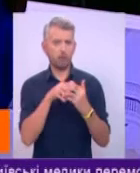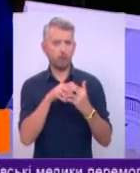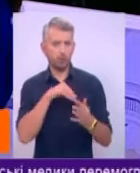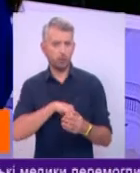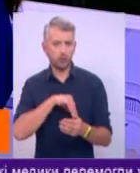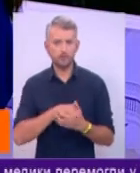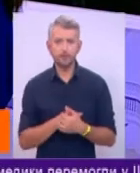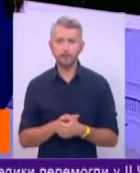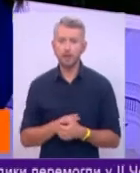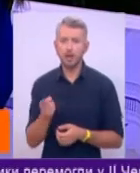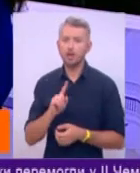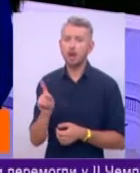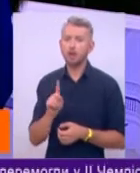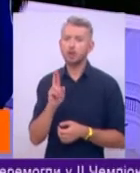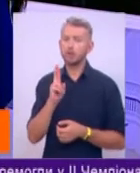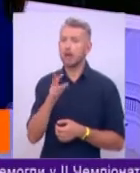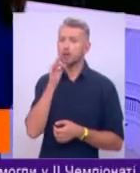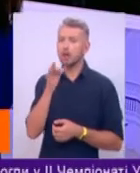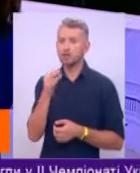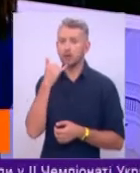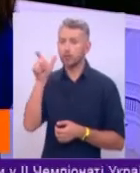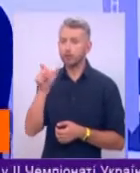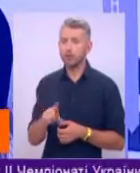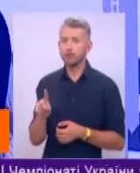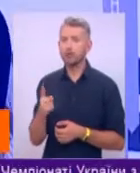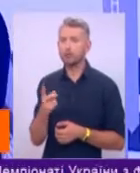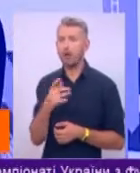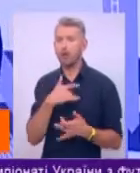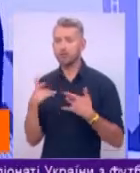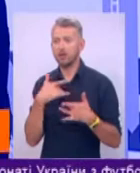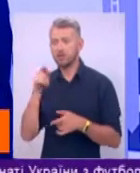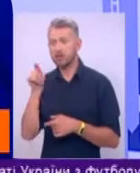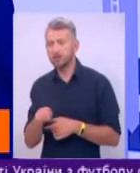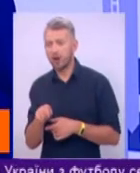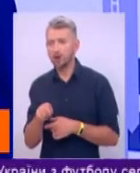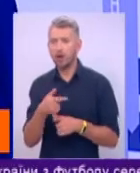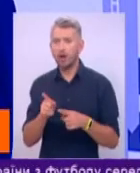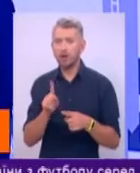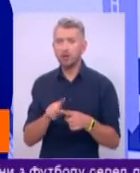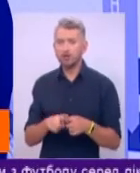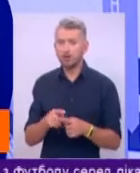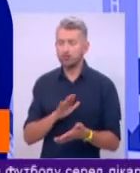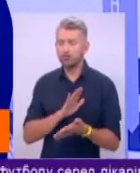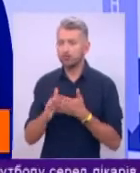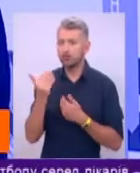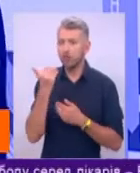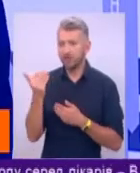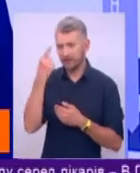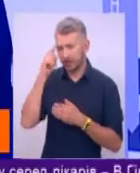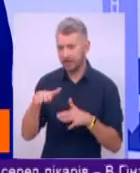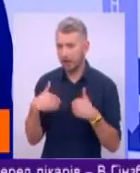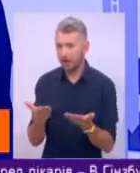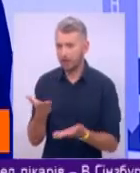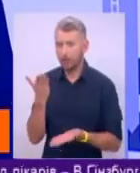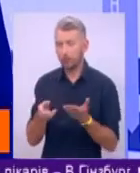от, власне, от те, що, як сказав наш додзвонювач, що артисти приїжджають інколи, але це їхня, виключно їхня ініціатива,